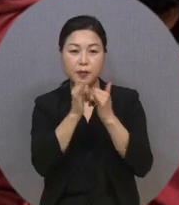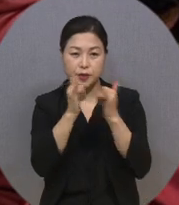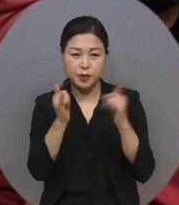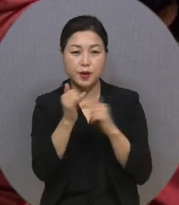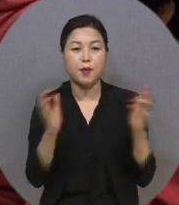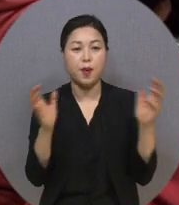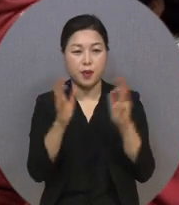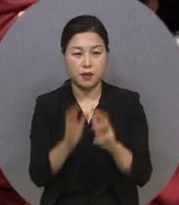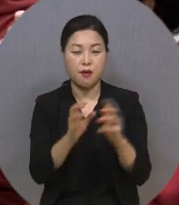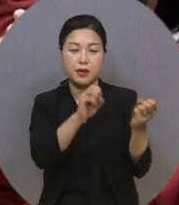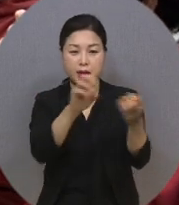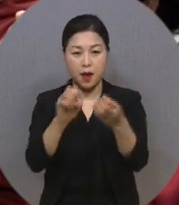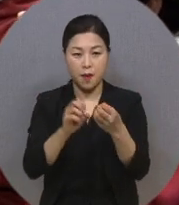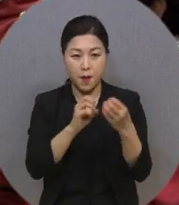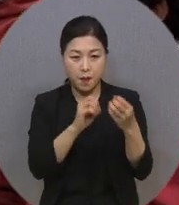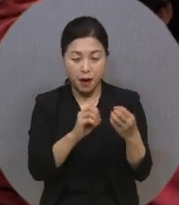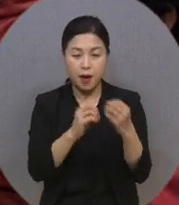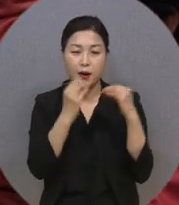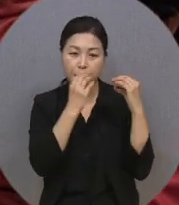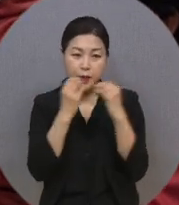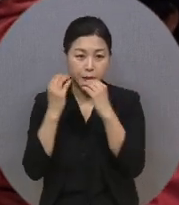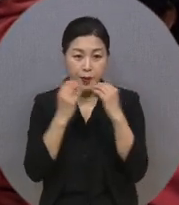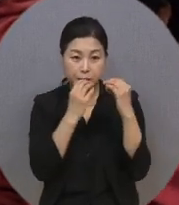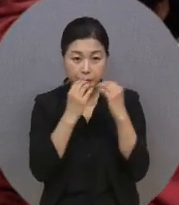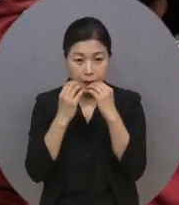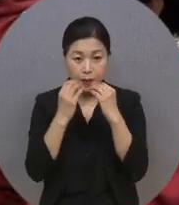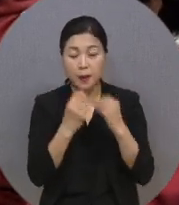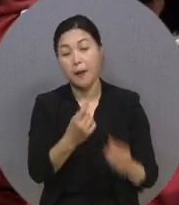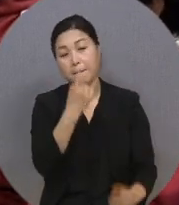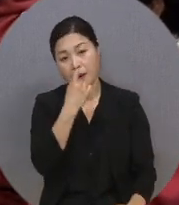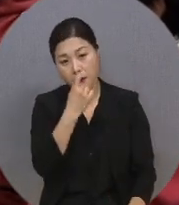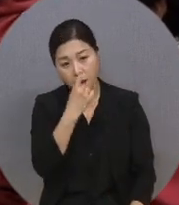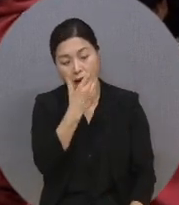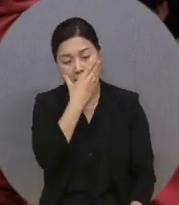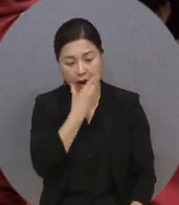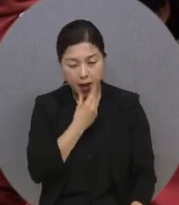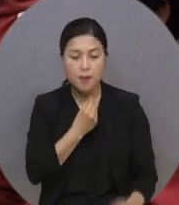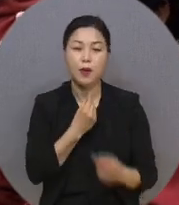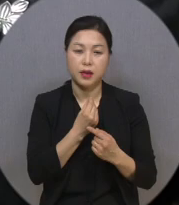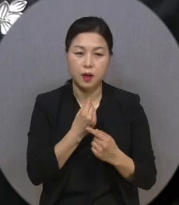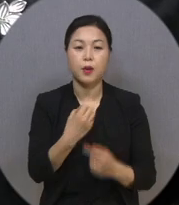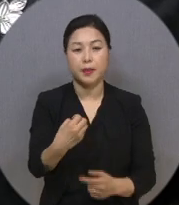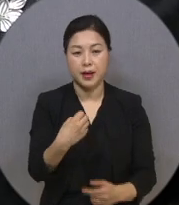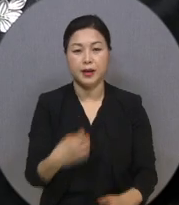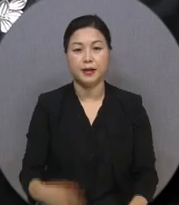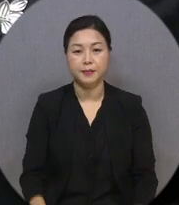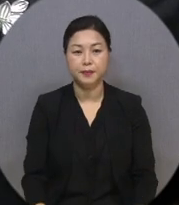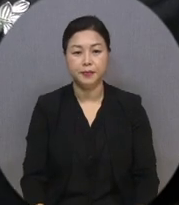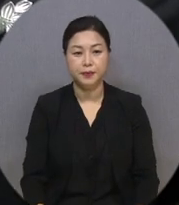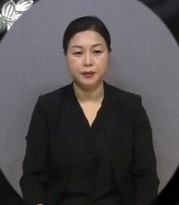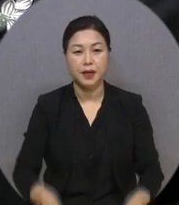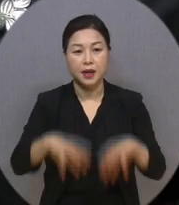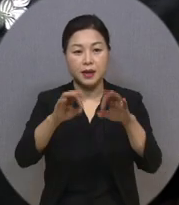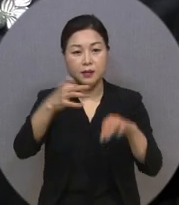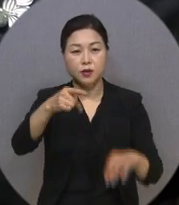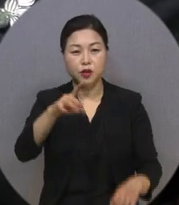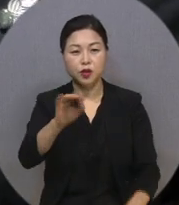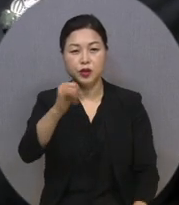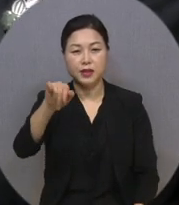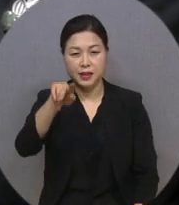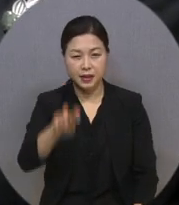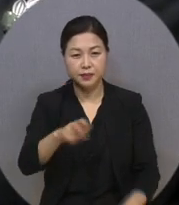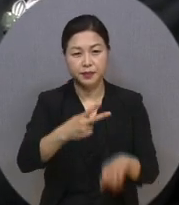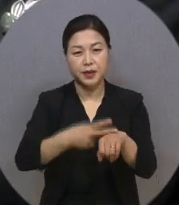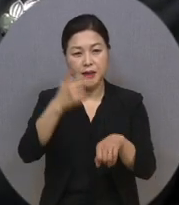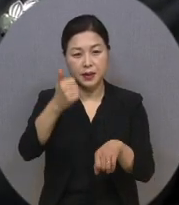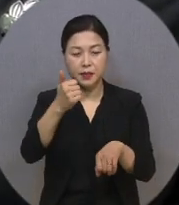모여 대화도 나누며 하모니카를 배우다 보면 행복한 시간이라고 말했습니다. 김충인 강사는 음악에